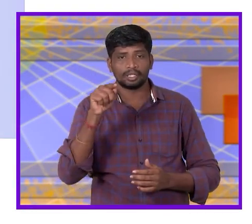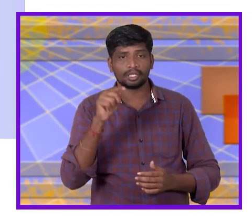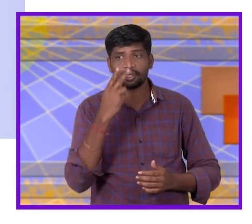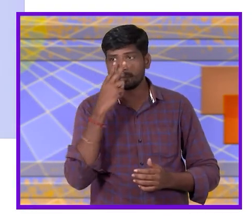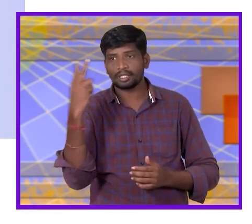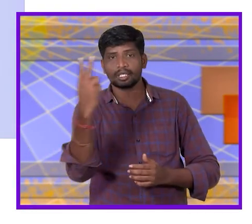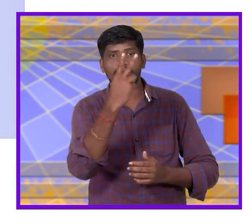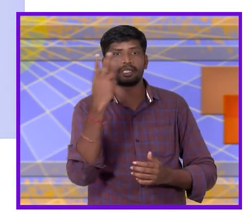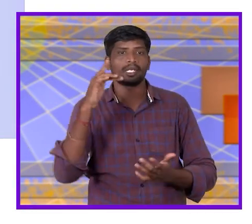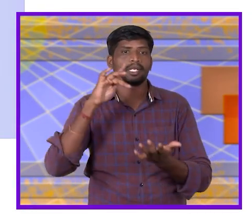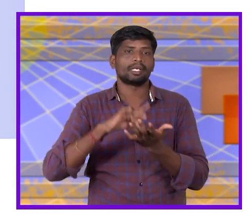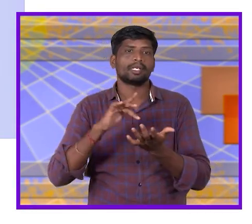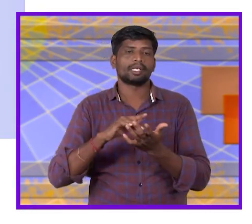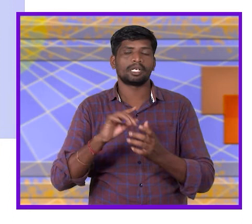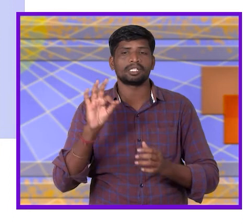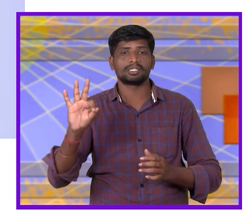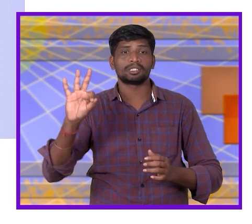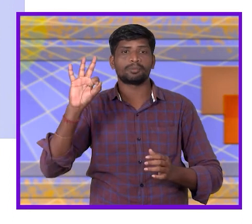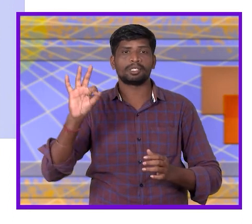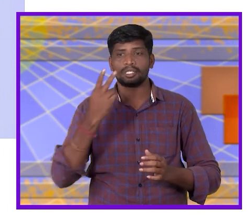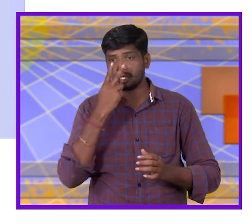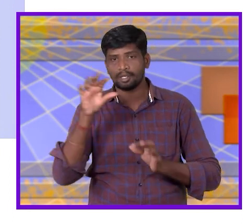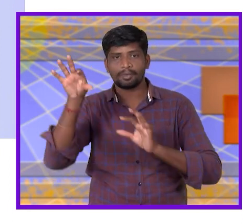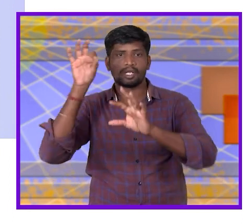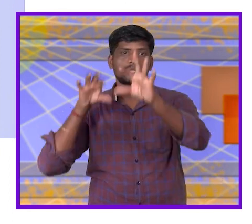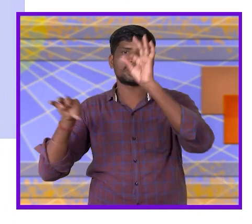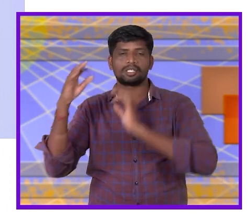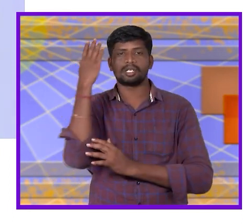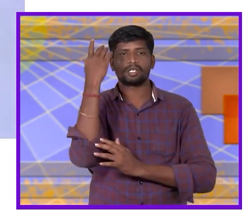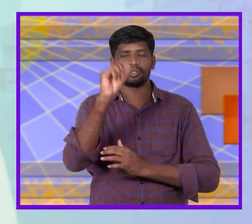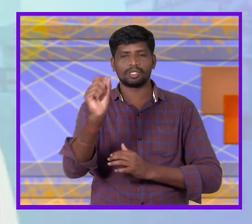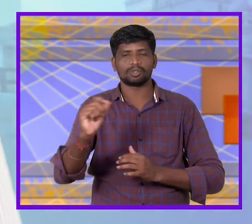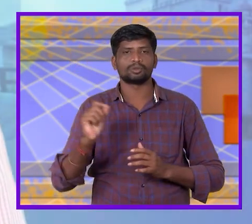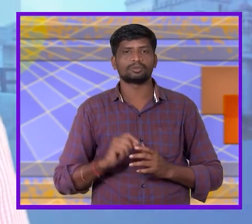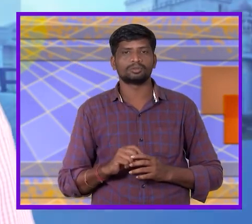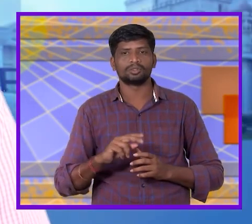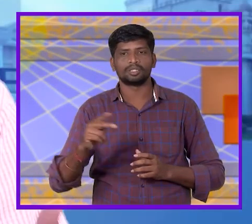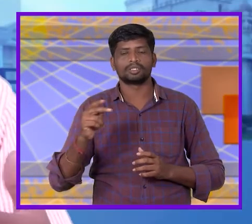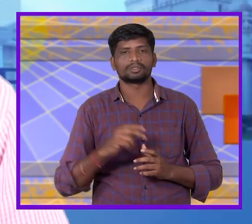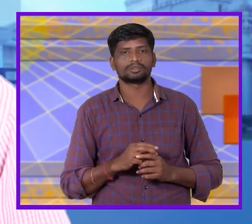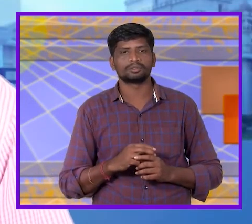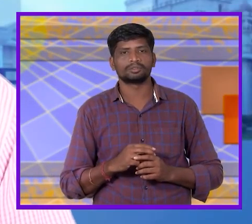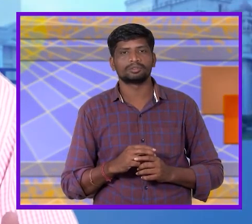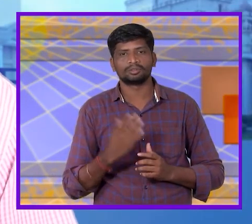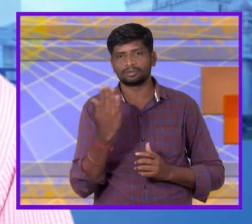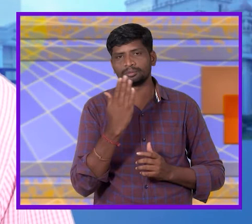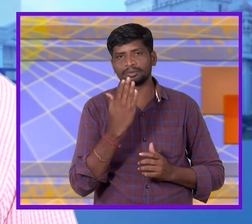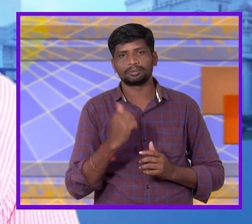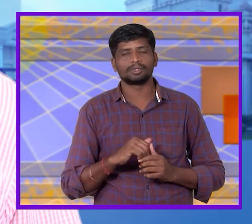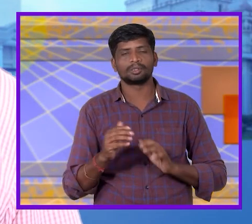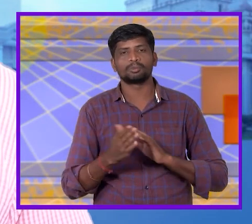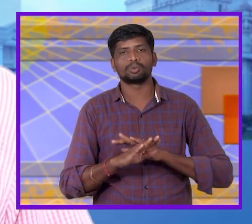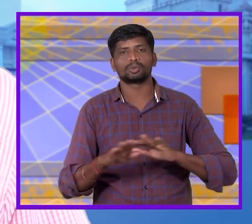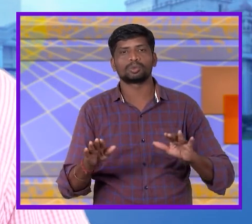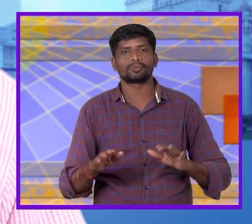கண்டுகளித்த அற்புதமான இடங்களுடைய தனித்தன்மைகளை நீங்கள் கட்டுரையாக எழுத வேண்டும். அடுத்து இப்போ நாம் இதுவரைக்கும் இந்த பாடத்தை பற்றி